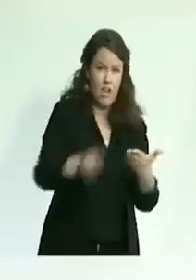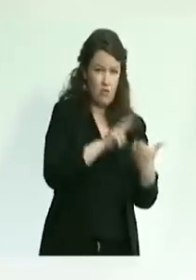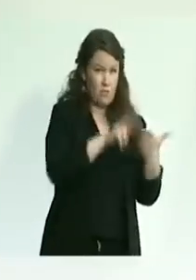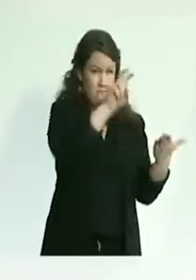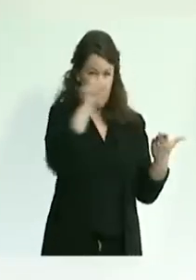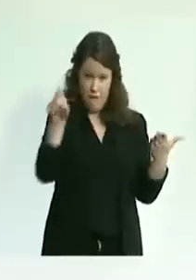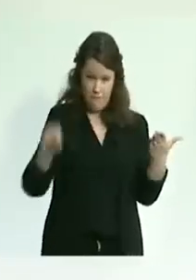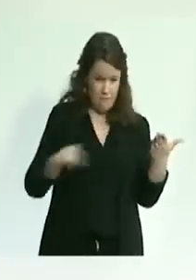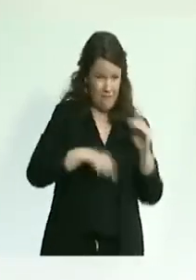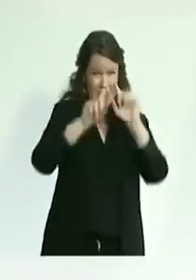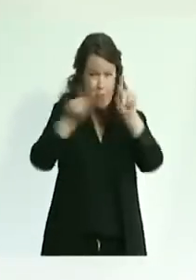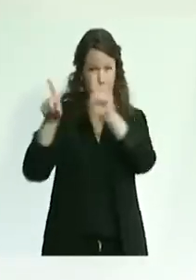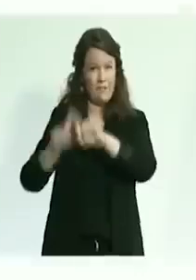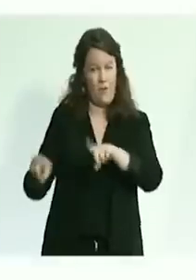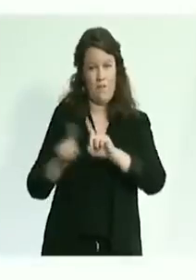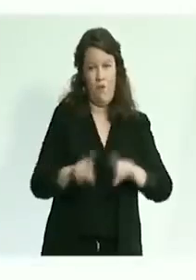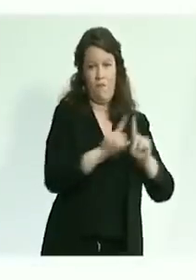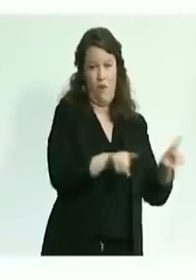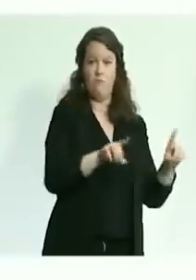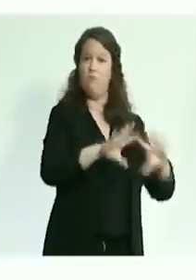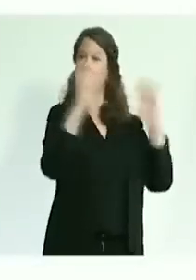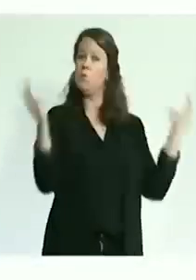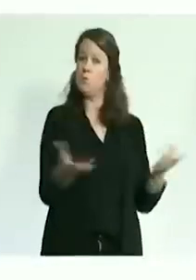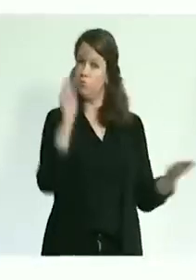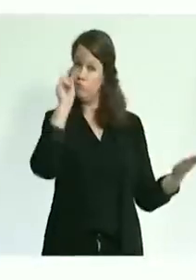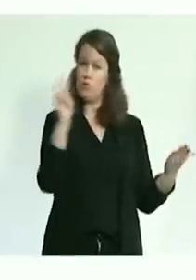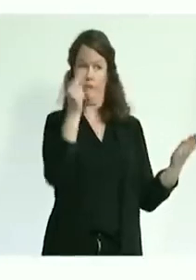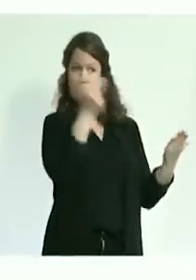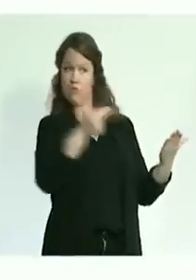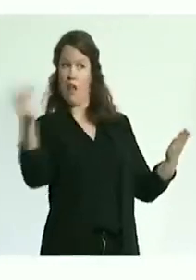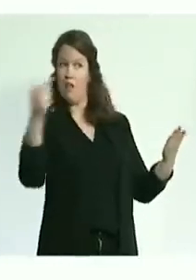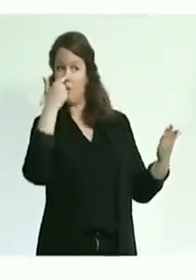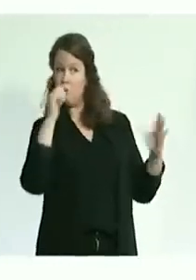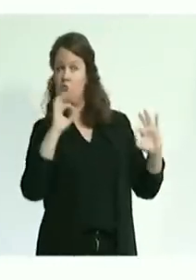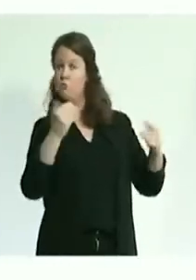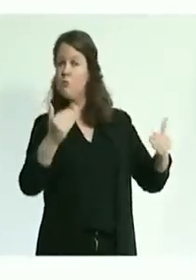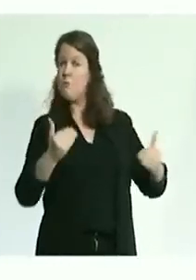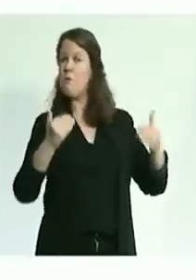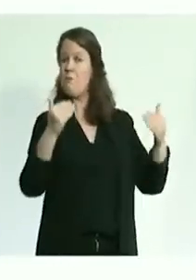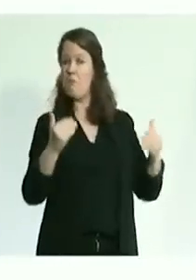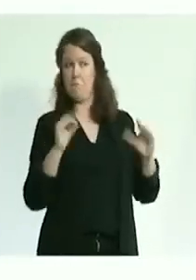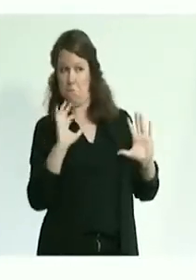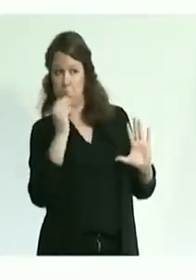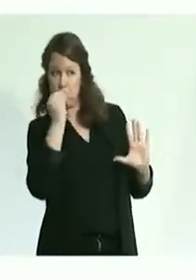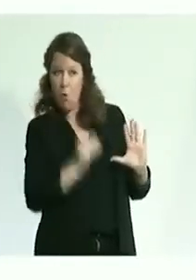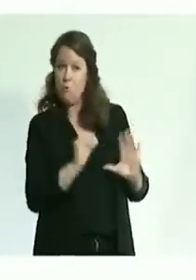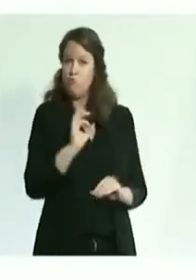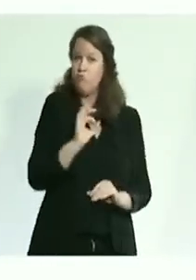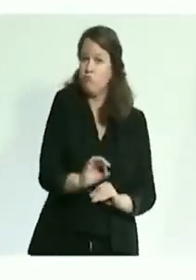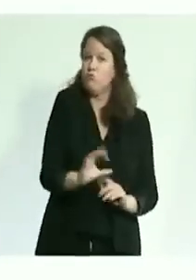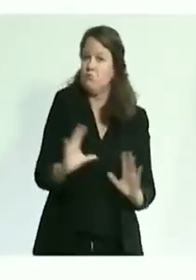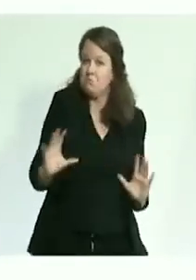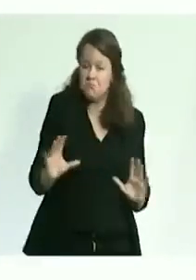partout. Alors qu'au niveau national, nous observons effectivement une relative stabilité du nombre de nouvelles contaminations et du